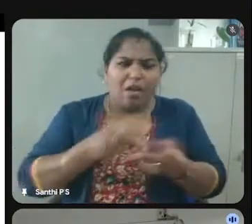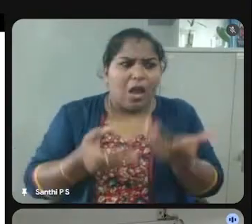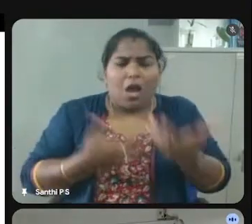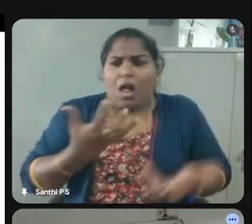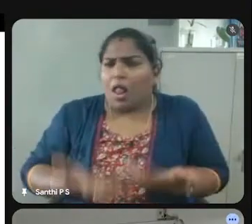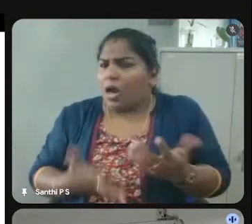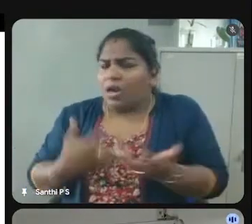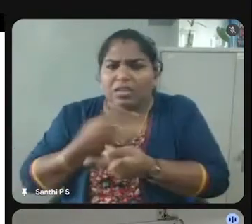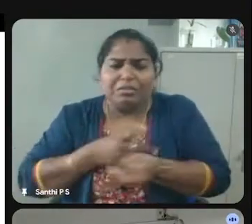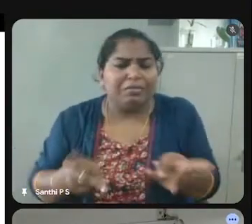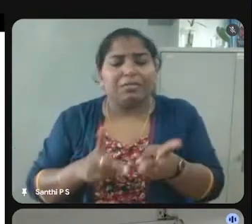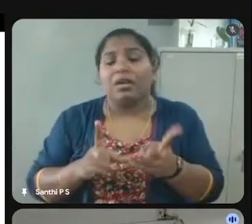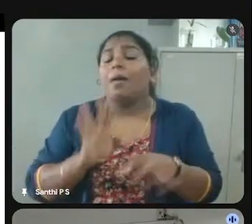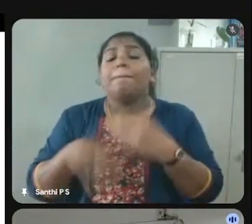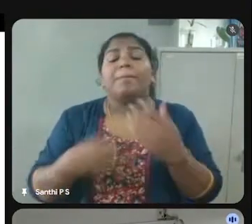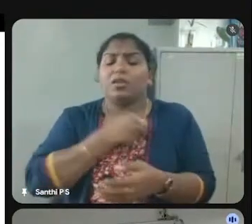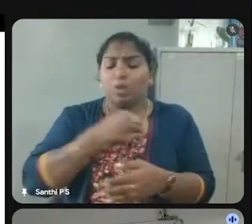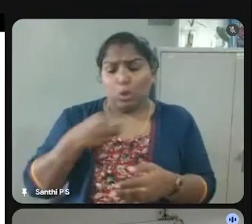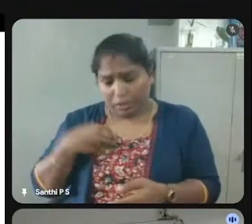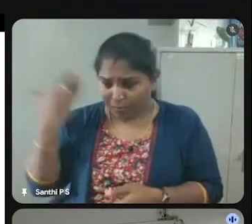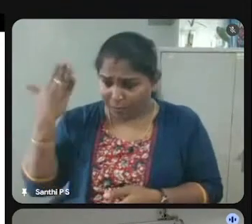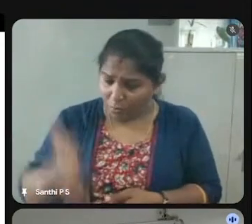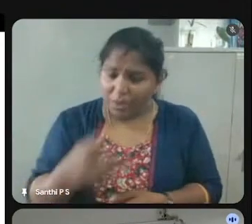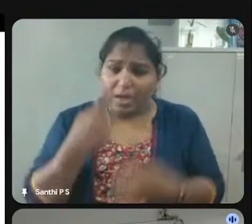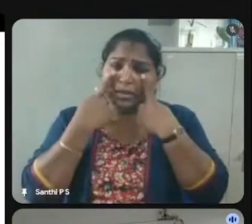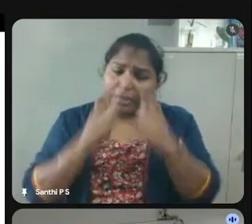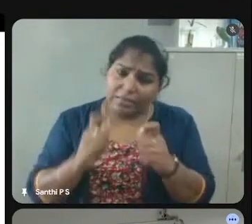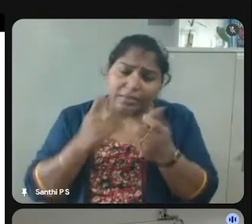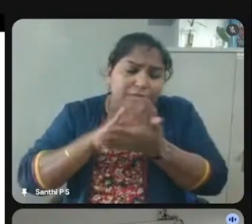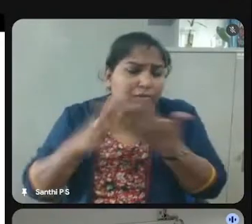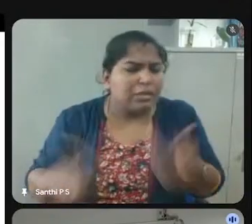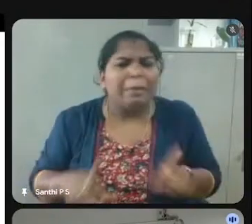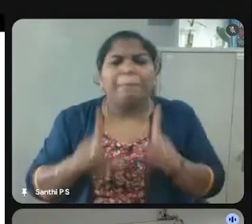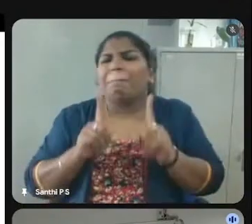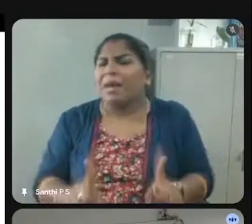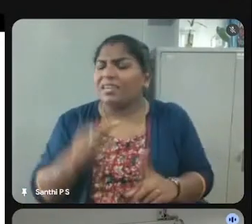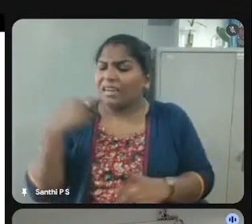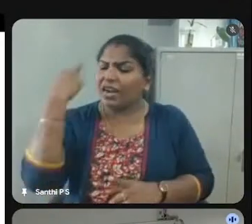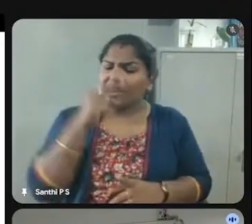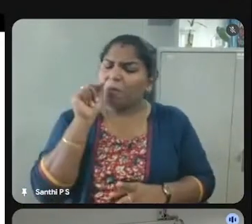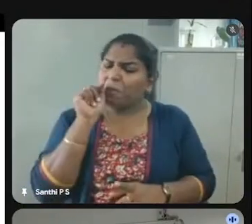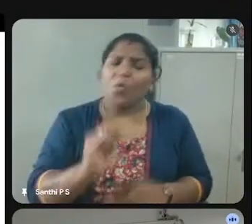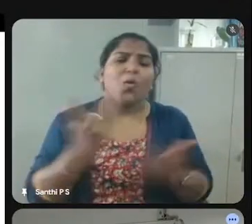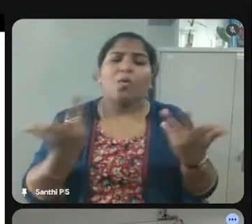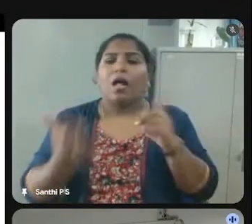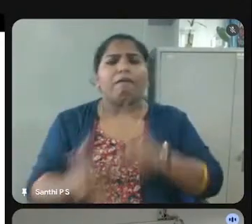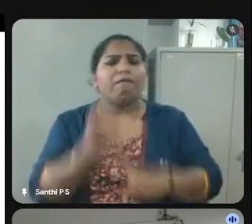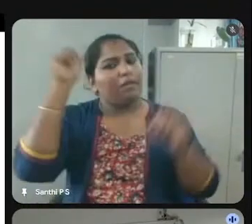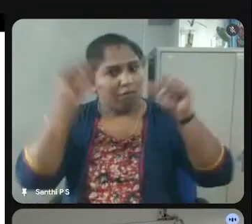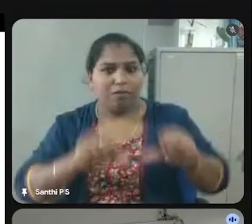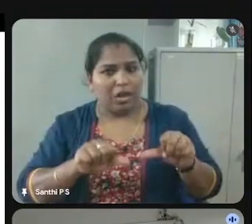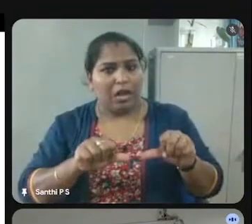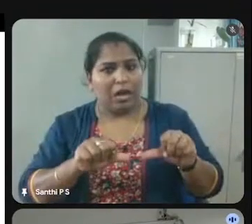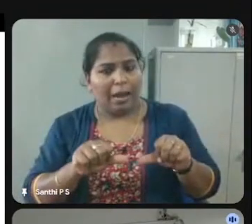ഡോക്ടറെ അടുത്ത് പോയാലും എന്തെല്ലാം ടെസ്റ്റ് നമ്മൾ ചെയ്താലും അതിനൊന്നും പലപ്പോഴും ഇതിന്റെ കാരണം നമുക്ക് കണ്ടെത്താൻ പറ്റിയെന്ന് വരില്ല. അപ്പോൾ